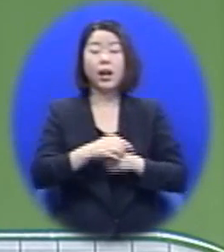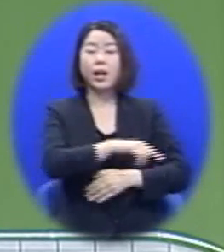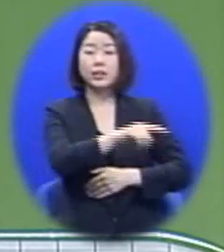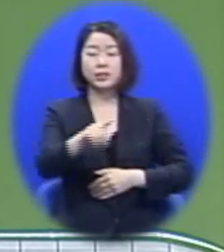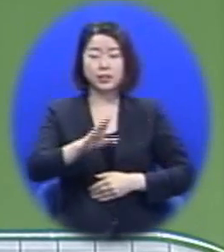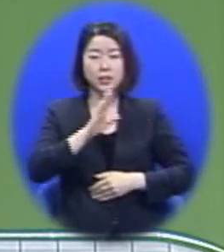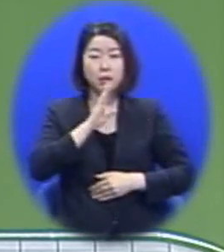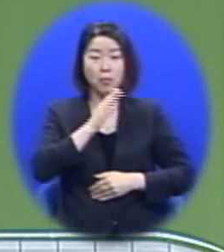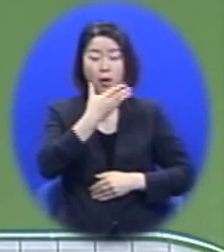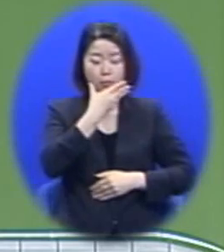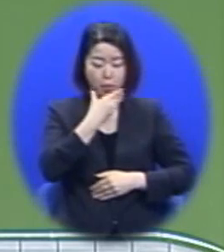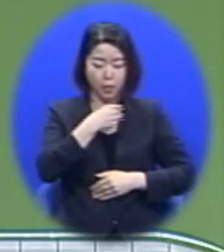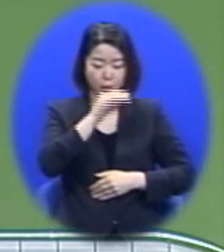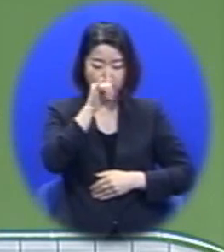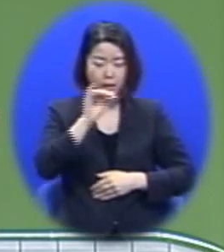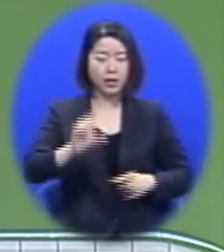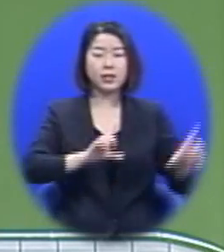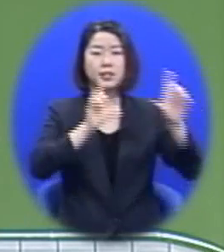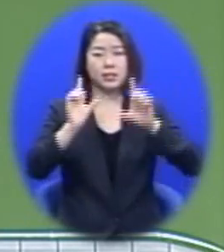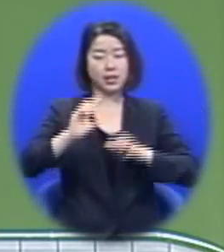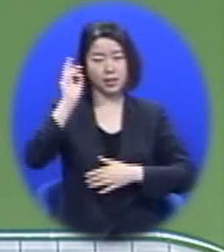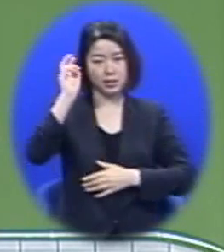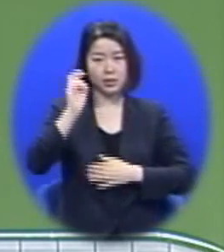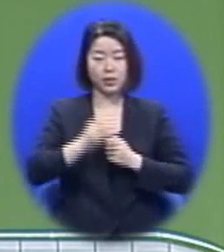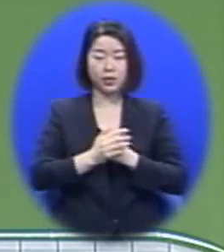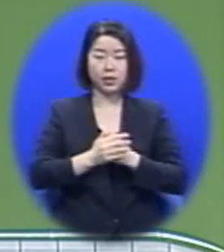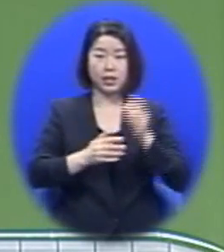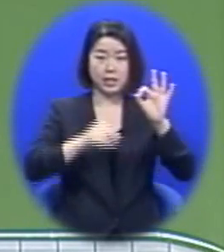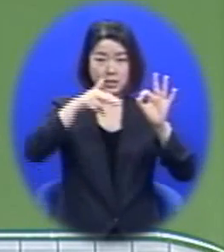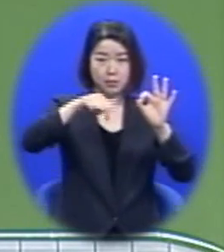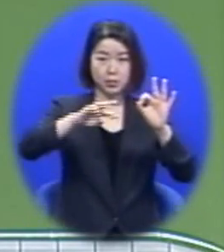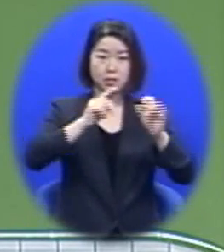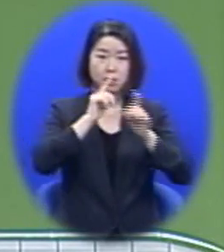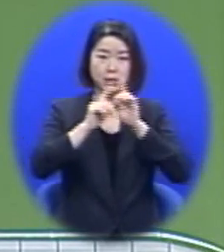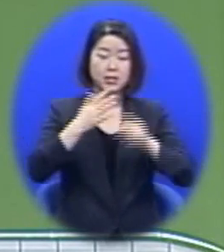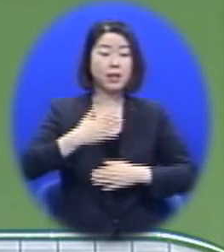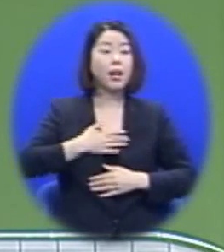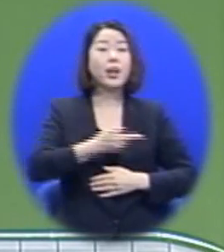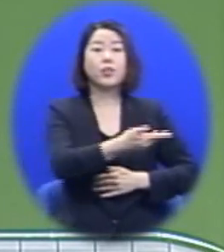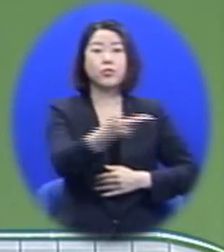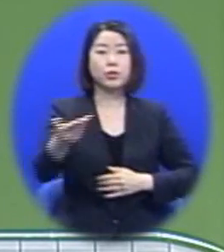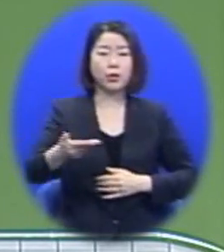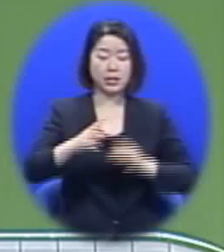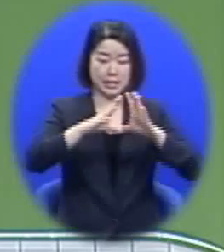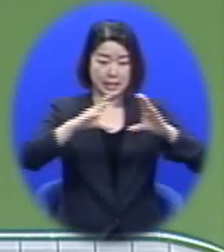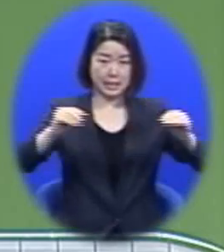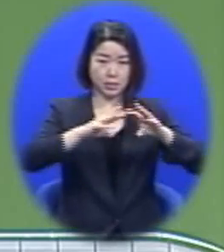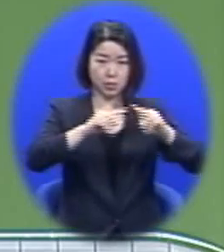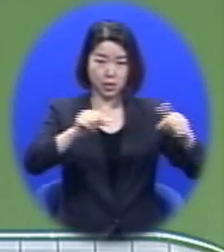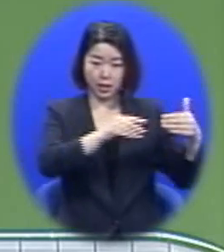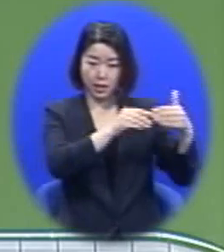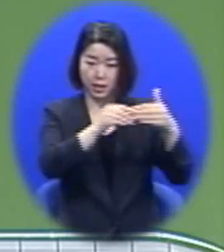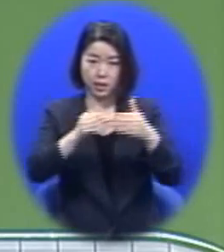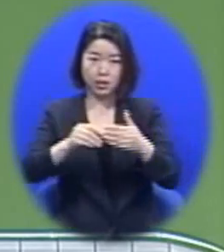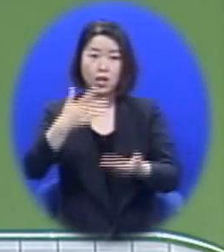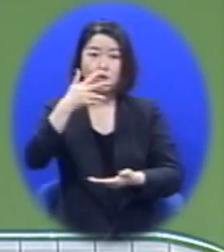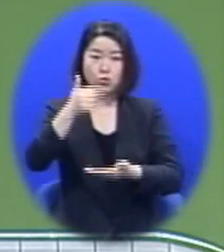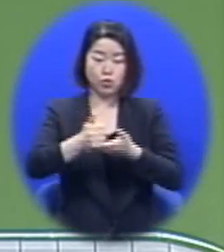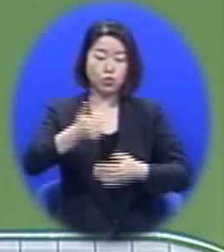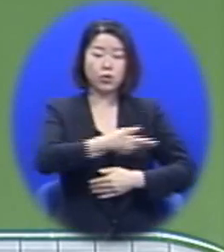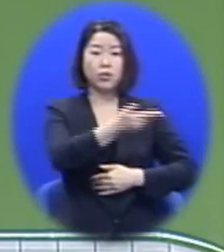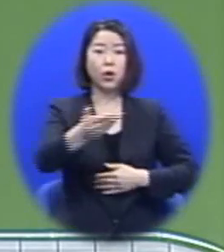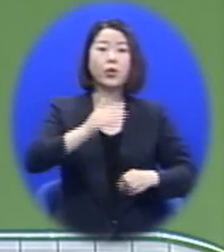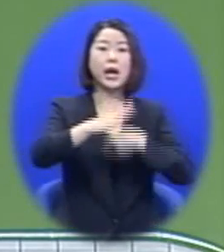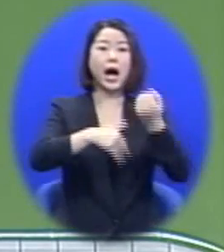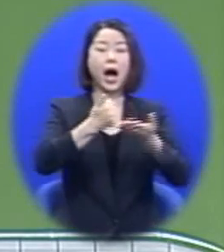그들은 참으로 복 있게 살았을 겁니다. 10절 말씀에 나는 너희를 이집트 땅에서 이끌어낸 주 너희